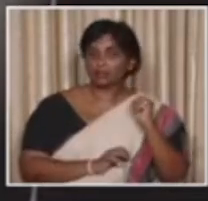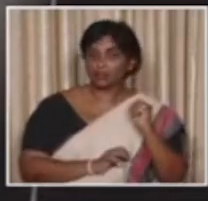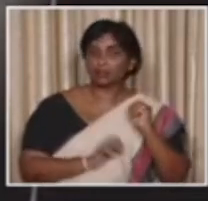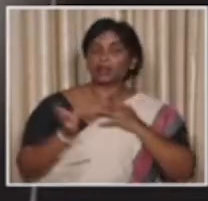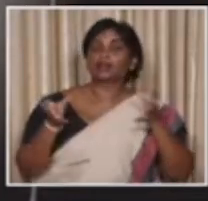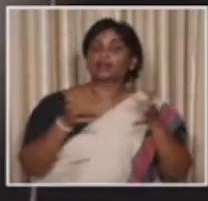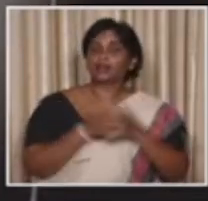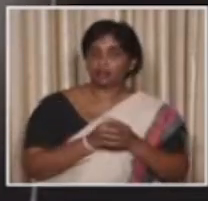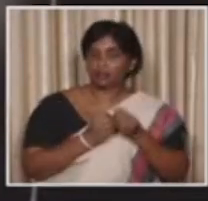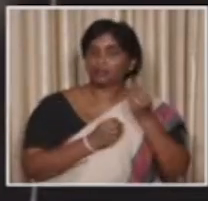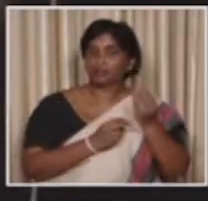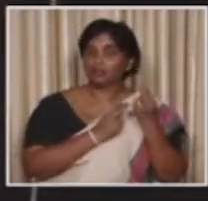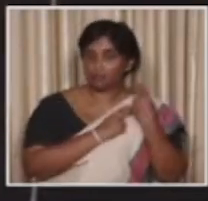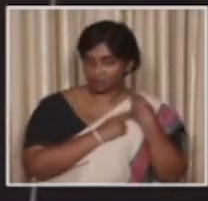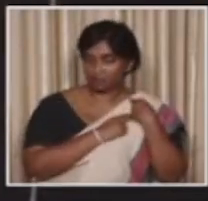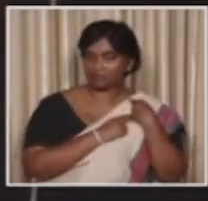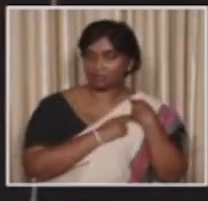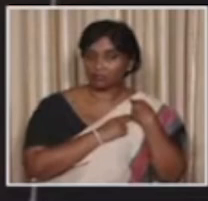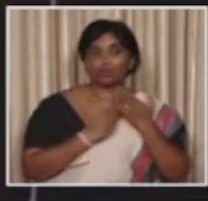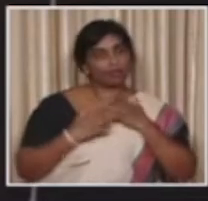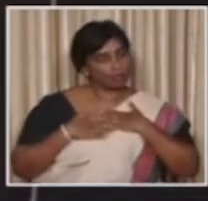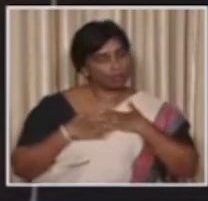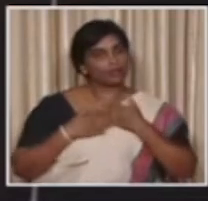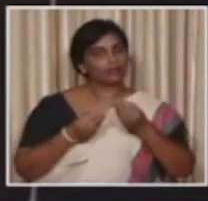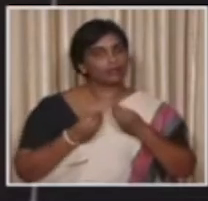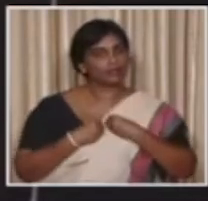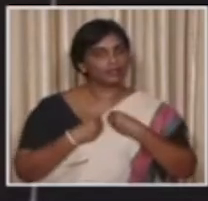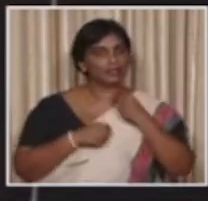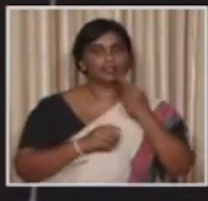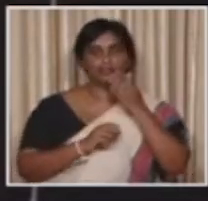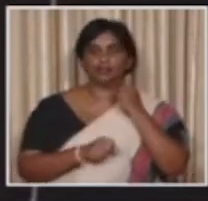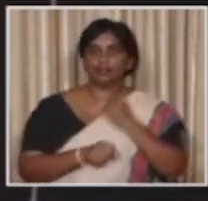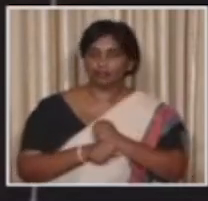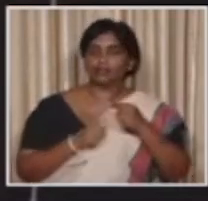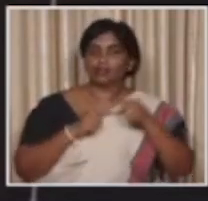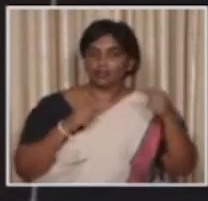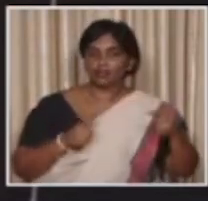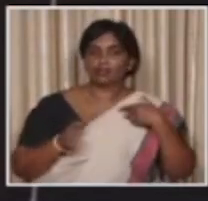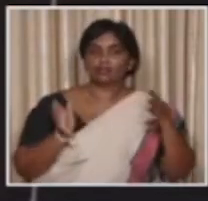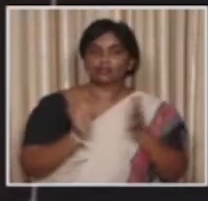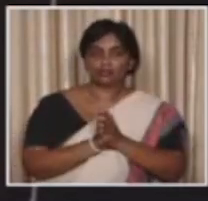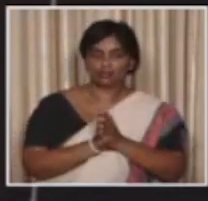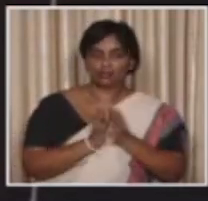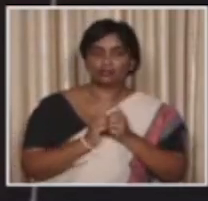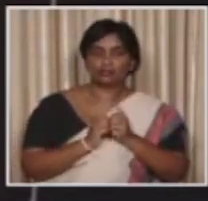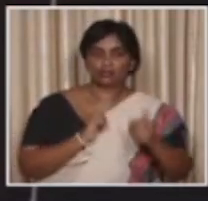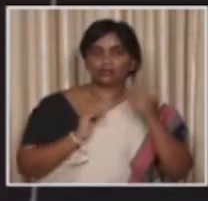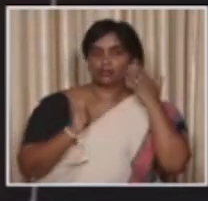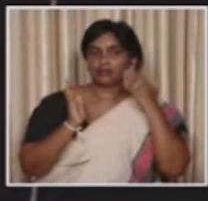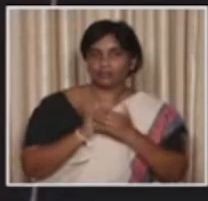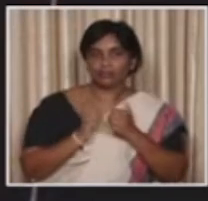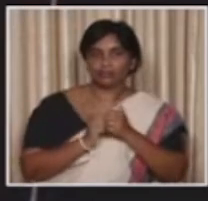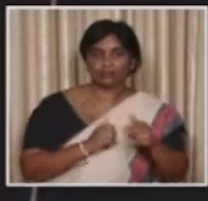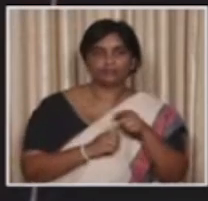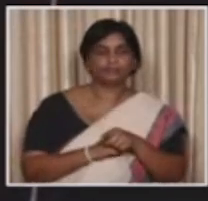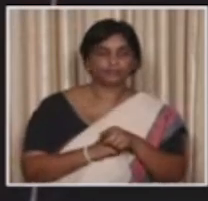එක්කව කරලා දෙන වගකීම ඔබතුමාලා අපිට දෙනවා නම් ආණ්ඩු පක්ෂයි විපක්ෂයි අපි එකඟයි. අපිට දෙන්න ඔබතුමා